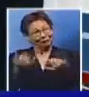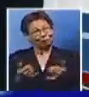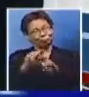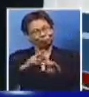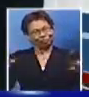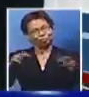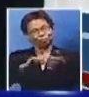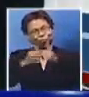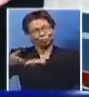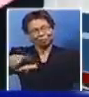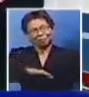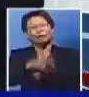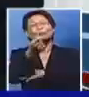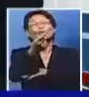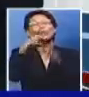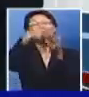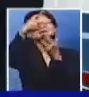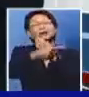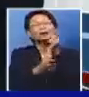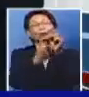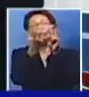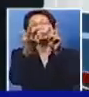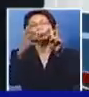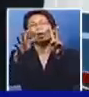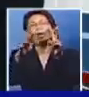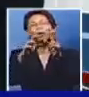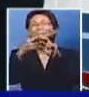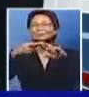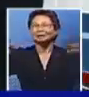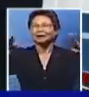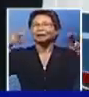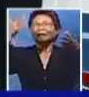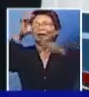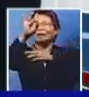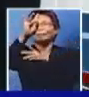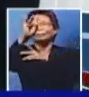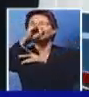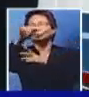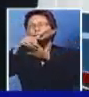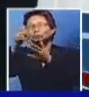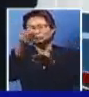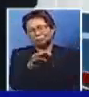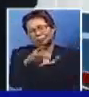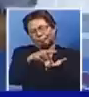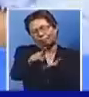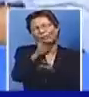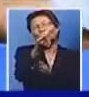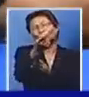2017. Kos projek yang bermula pada tahun 2015 itu hampir RM8 juta.